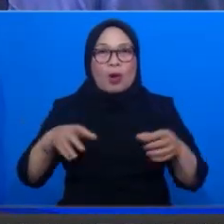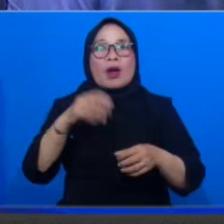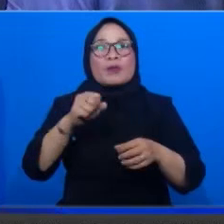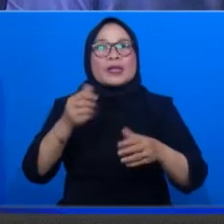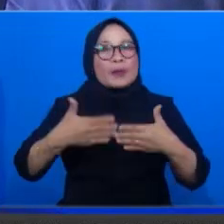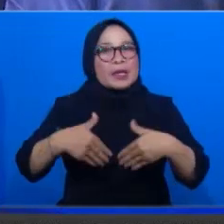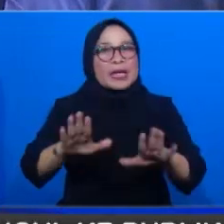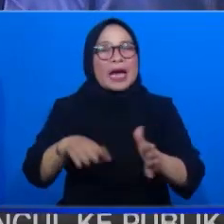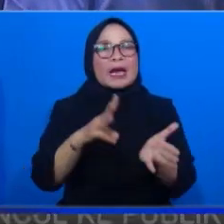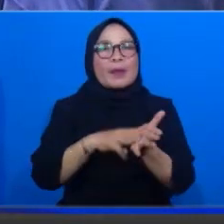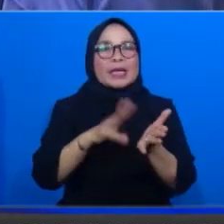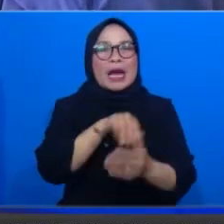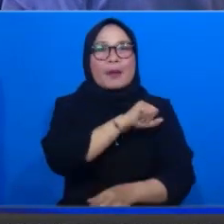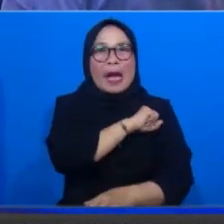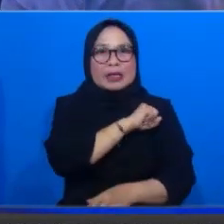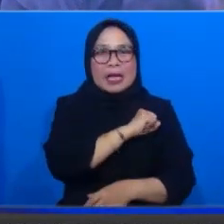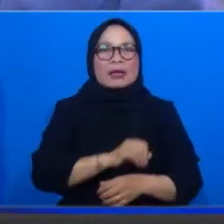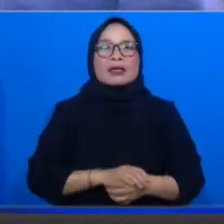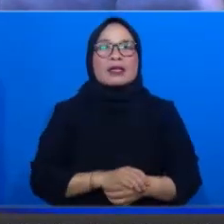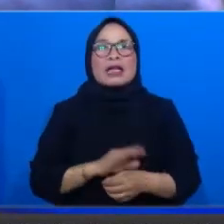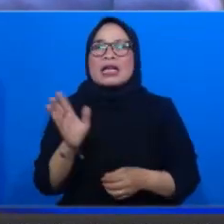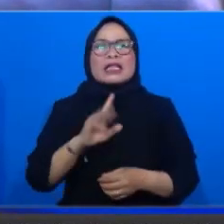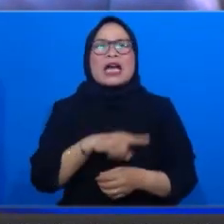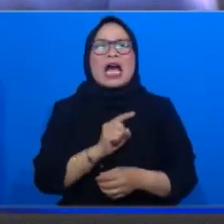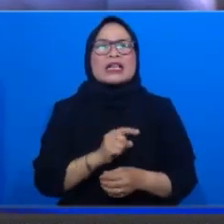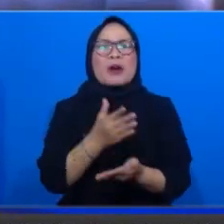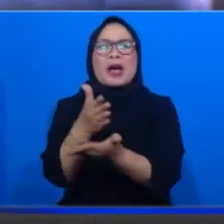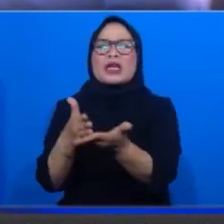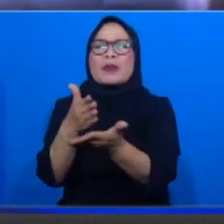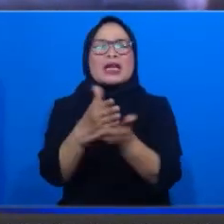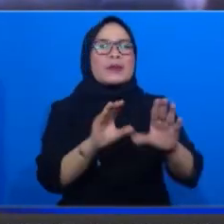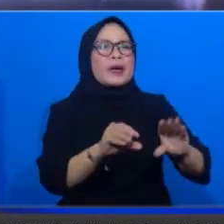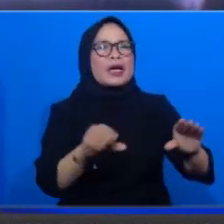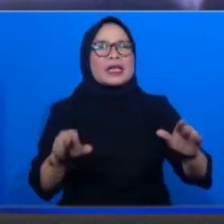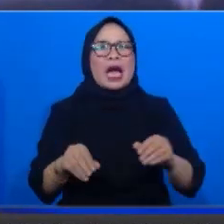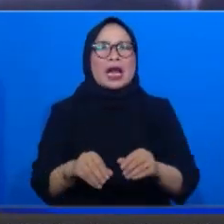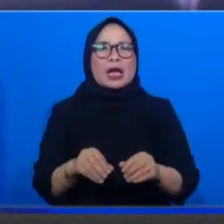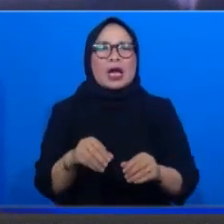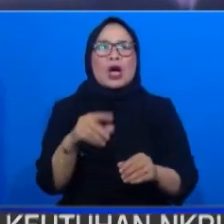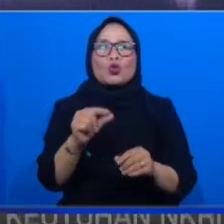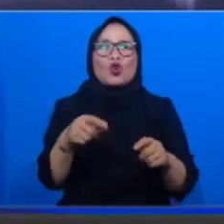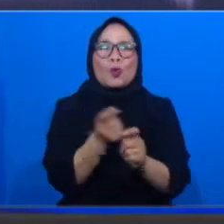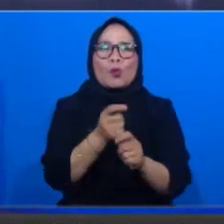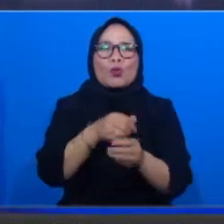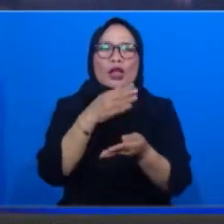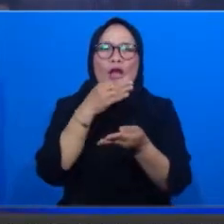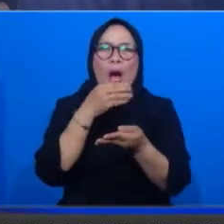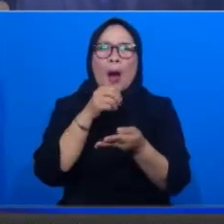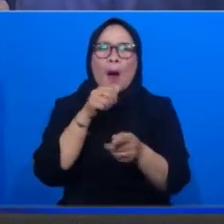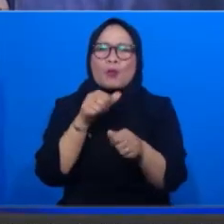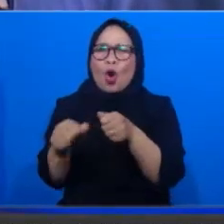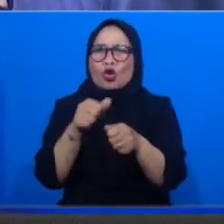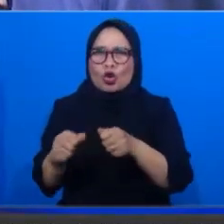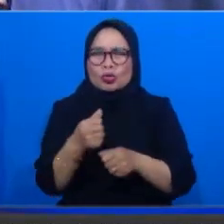bangsa. Tidak sekadar untuk bagi-bagi kursi dan juga memboroskan uang pajak rakyat. Kita